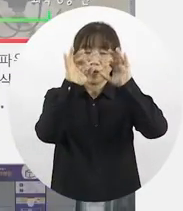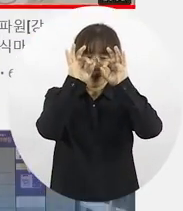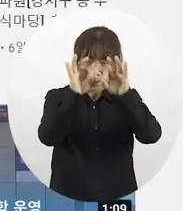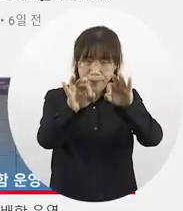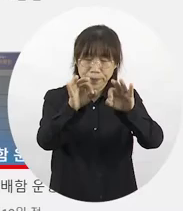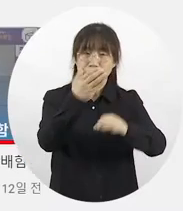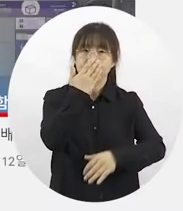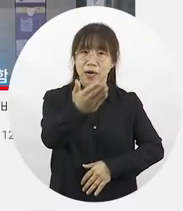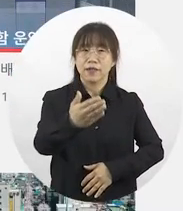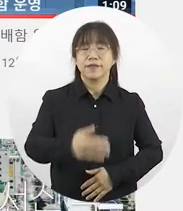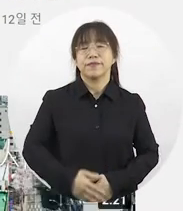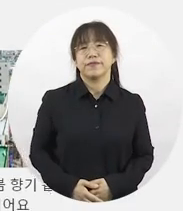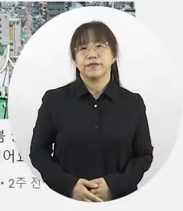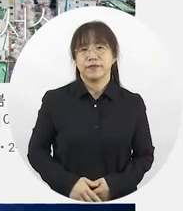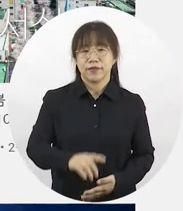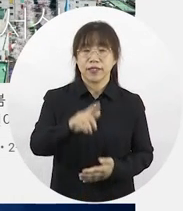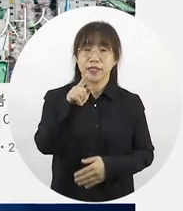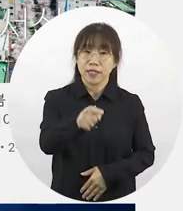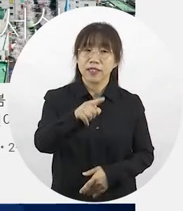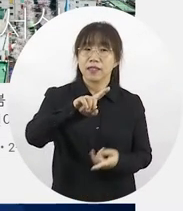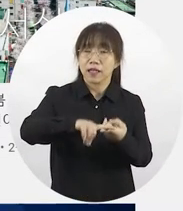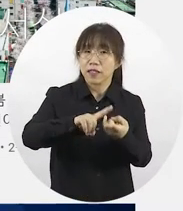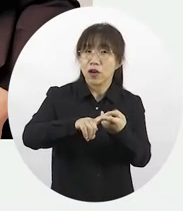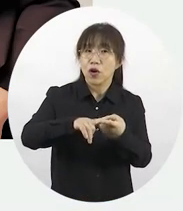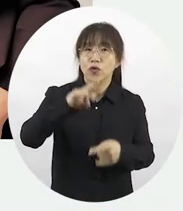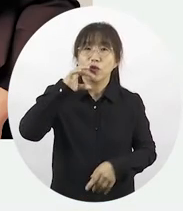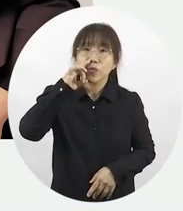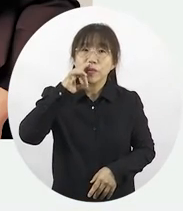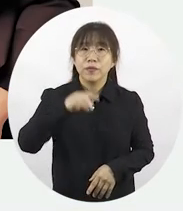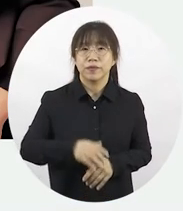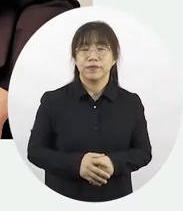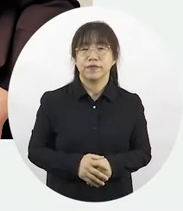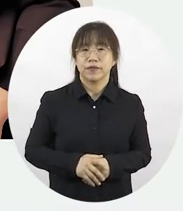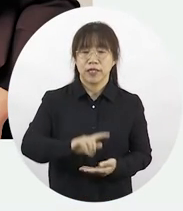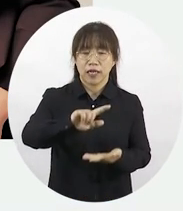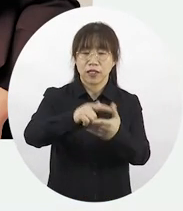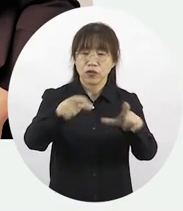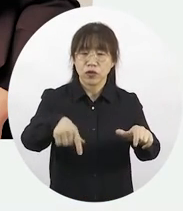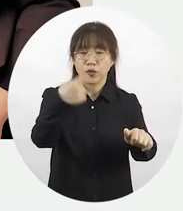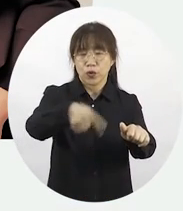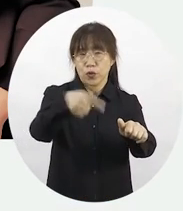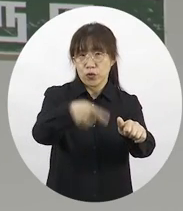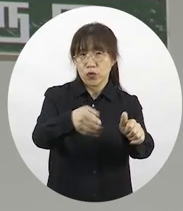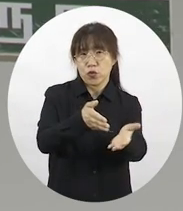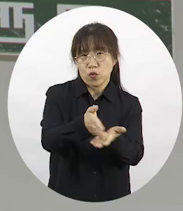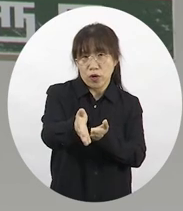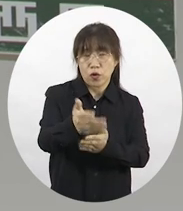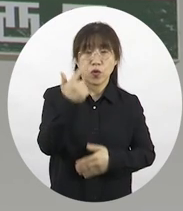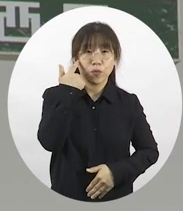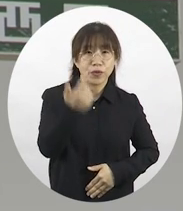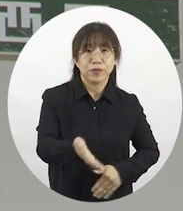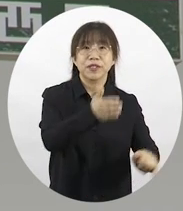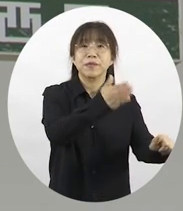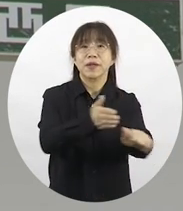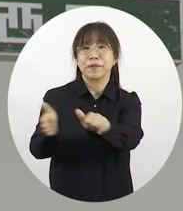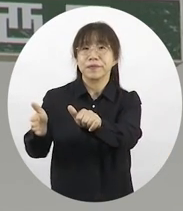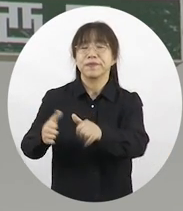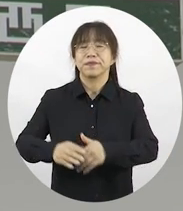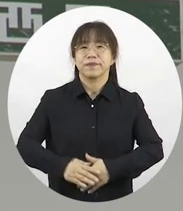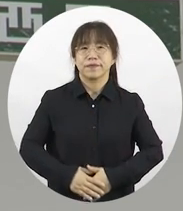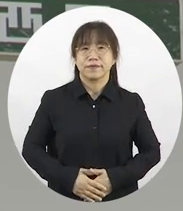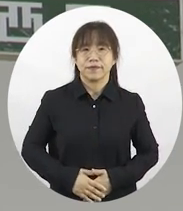신청 없이 시청할 수 있습니다 강좌에 대한 보다 자세한 사항은 강서구청 교육지원과 로 문의하면 됩니다